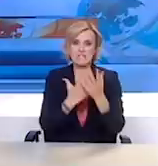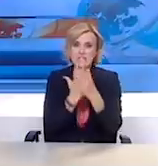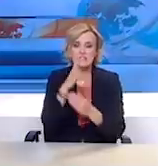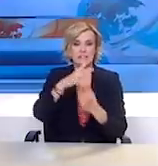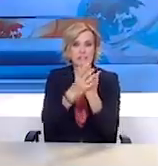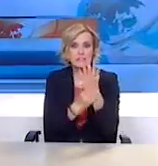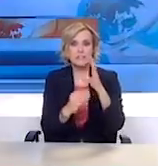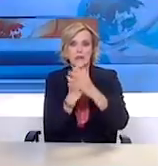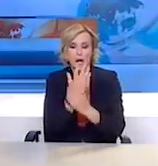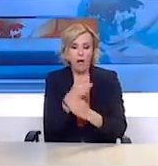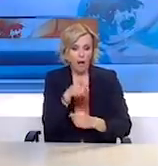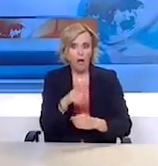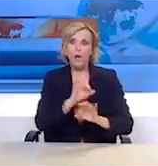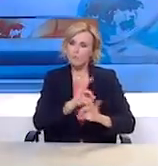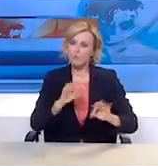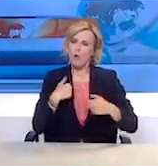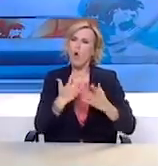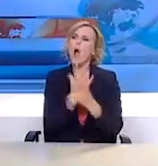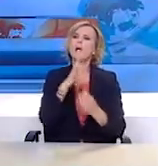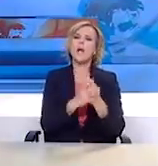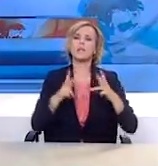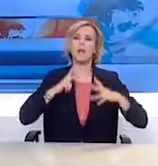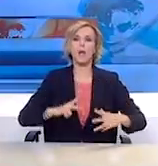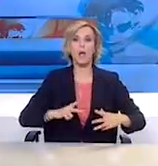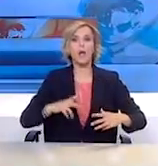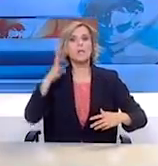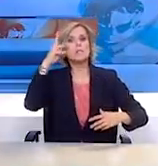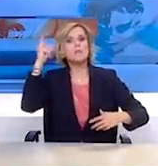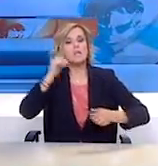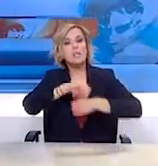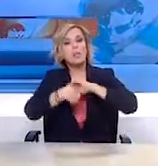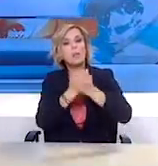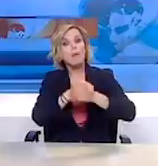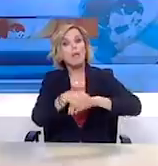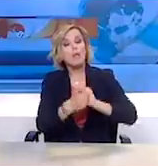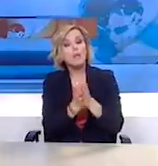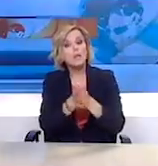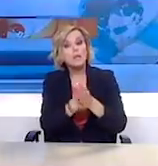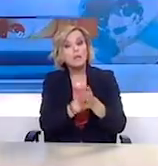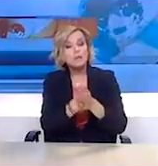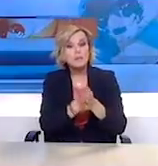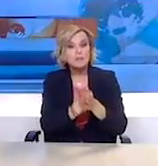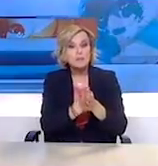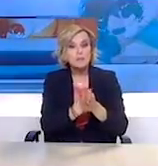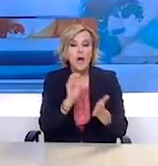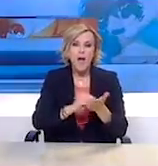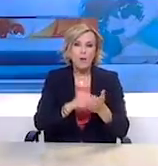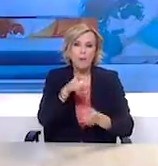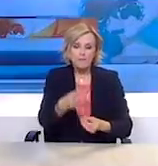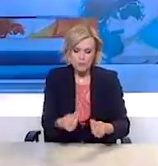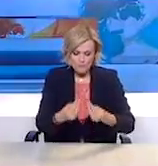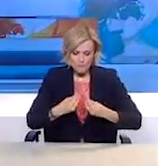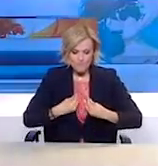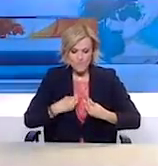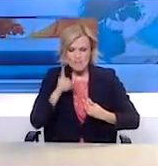από τα γάντια μπορεί να οδηγήσει σε φυσιγασμό και όχι στο πλύσιμο των χεριών συχνά. Επίσης, μας προσφέρει μια ψεύτικη αίσθηση ασφάλειας